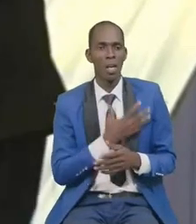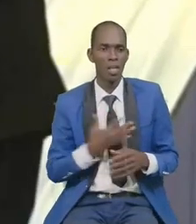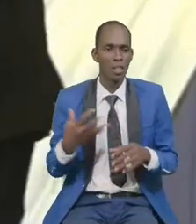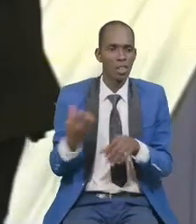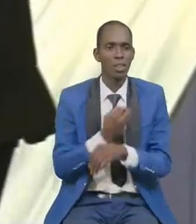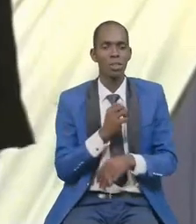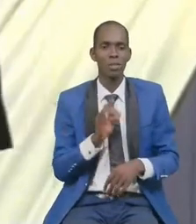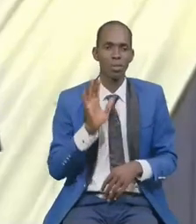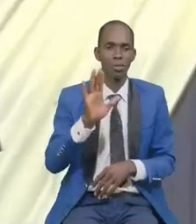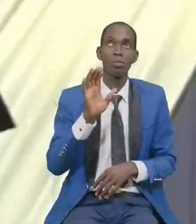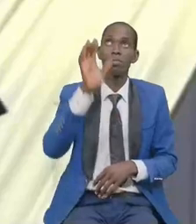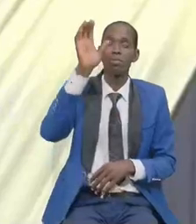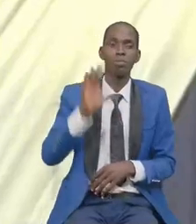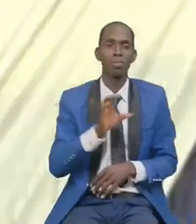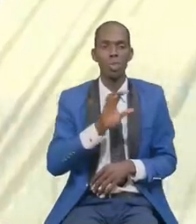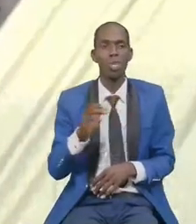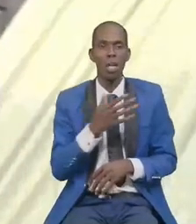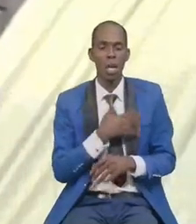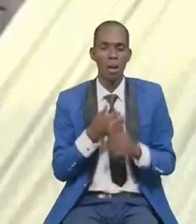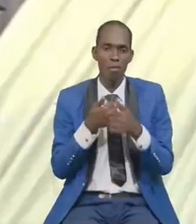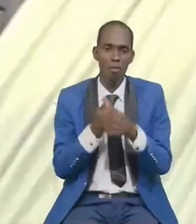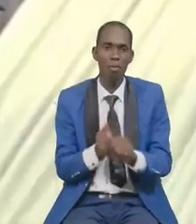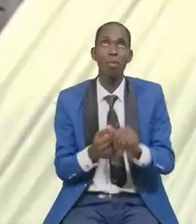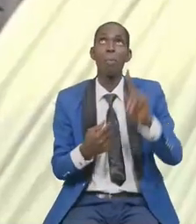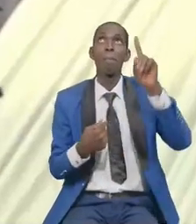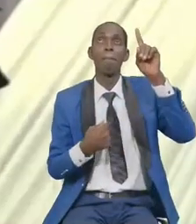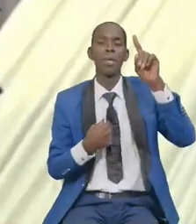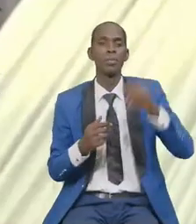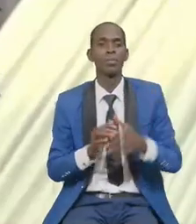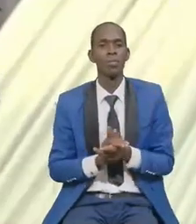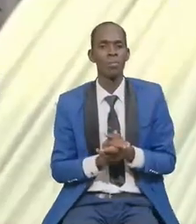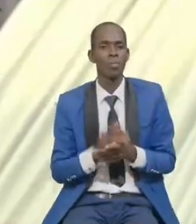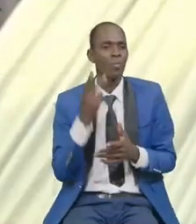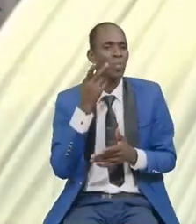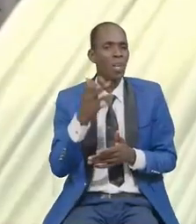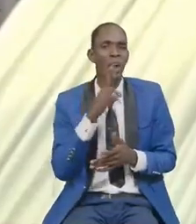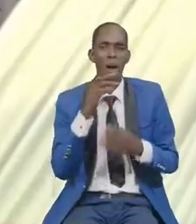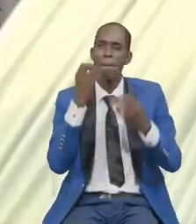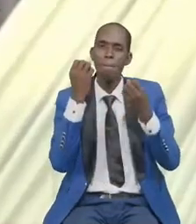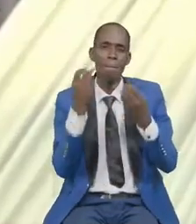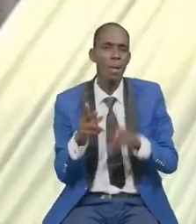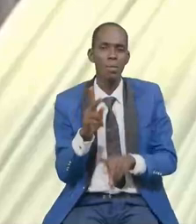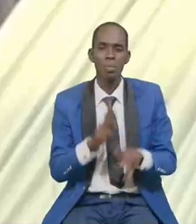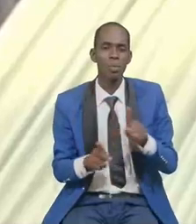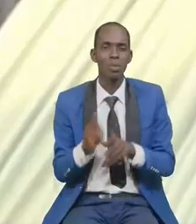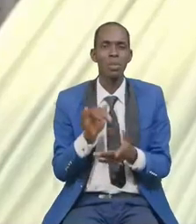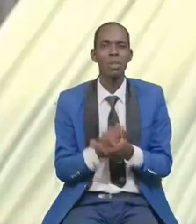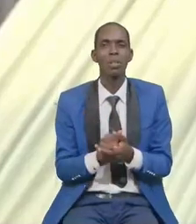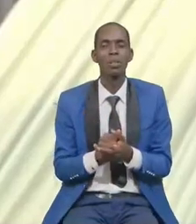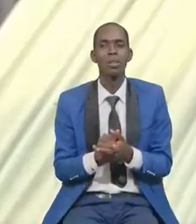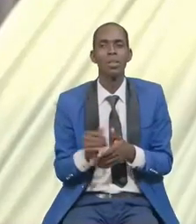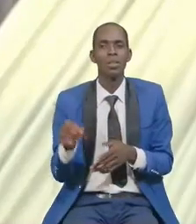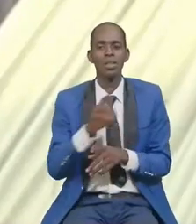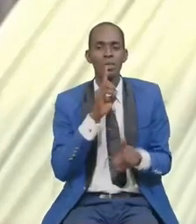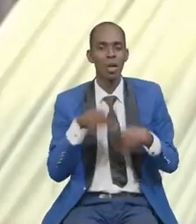croix et qu'il me suive. Vous savez, il y a plusieurs. Il parle de